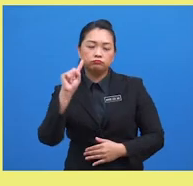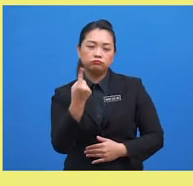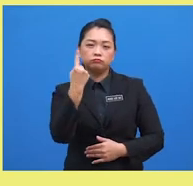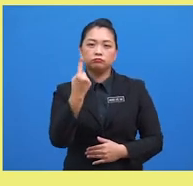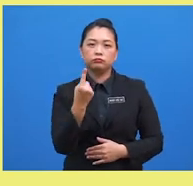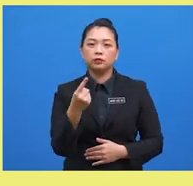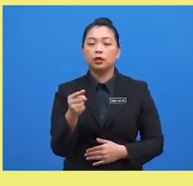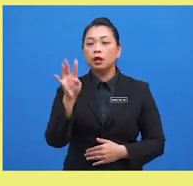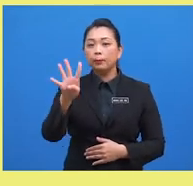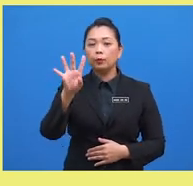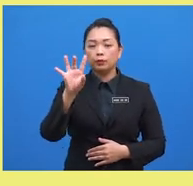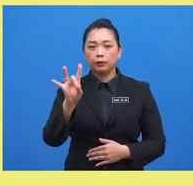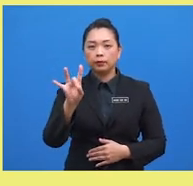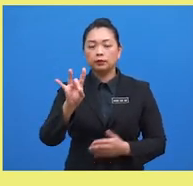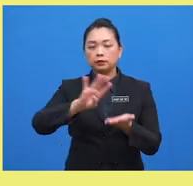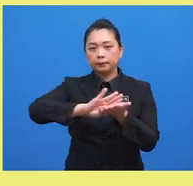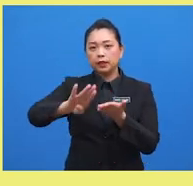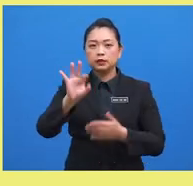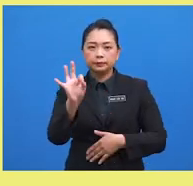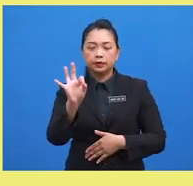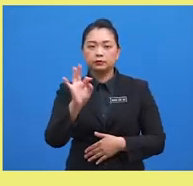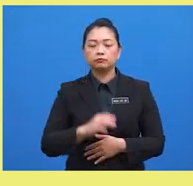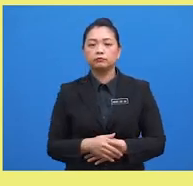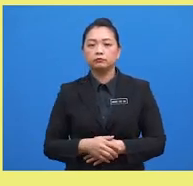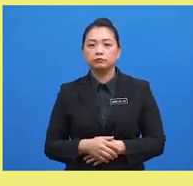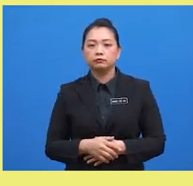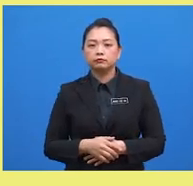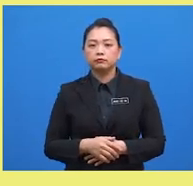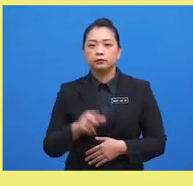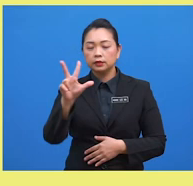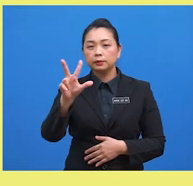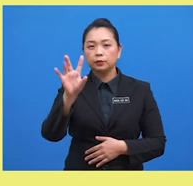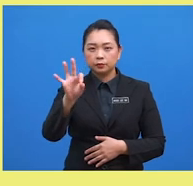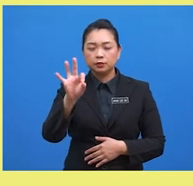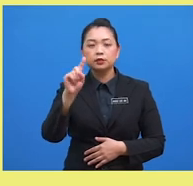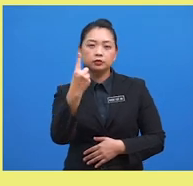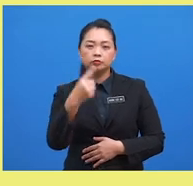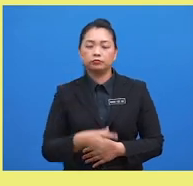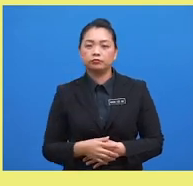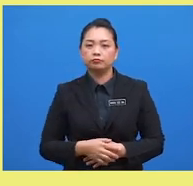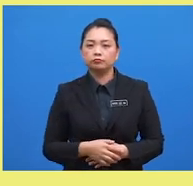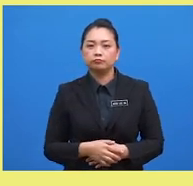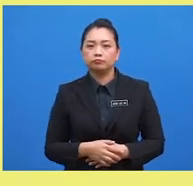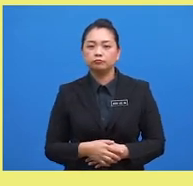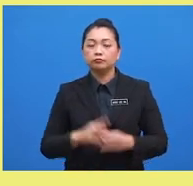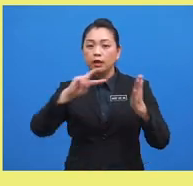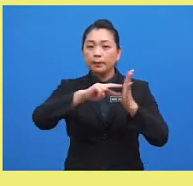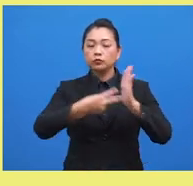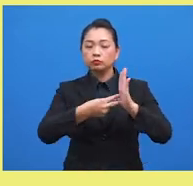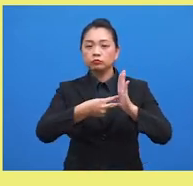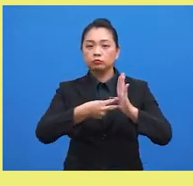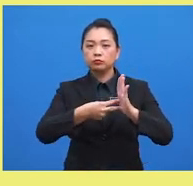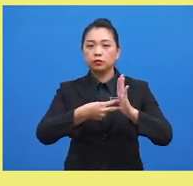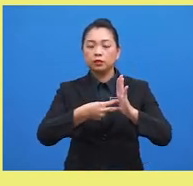hanya 48 tolak 9, iaitu 39 sahaja.